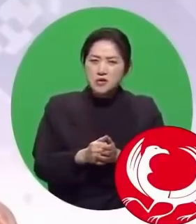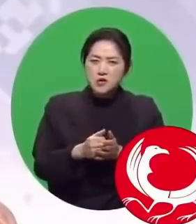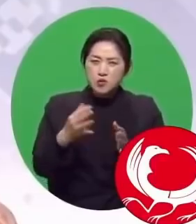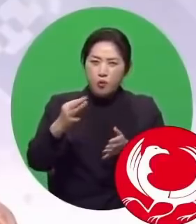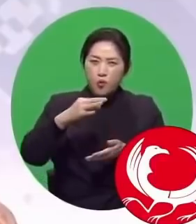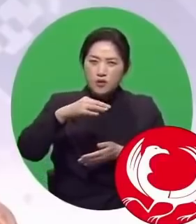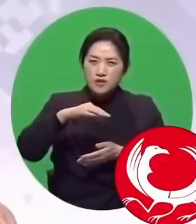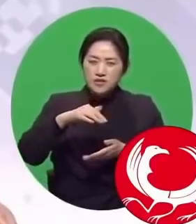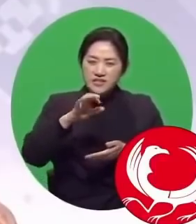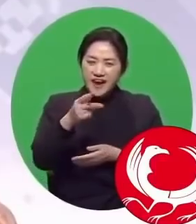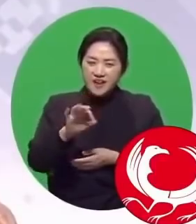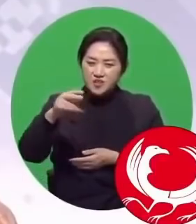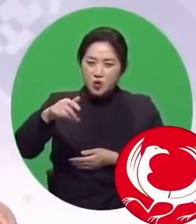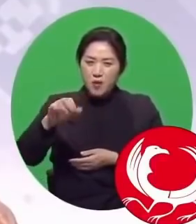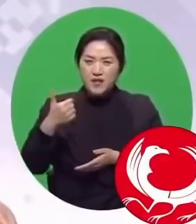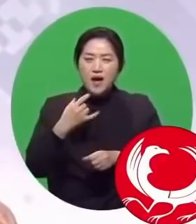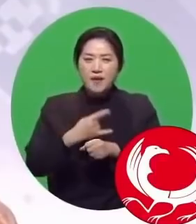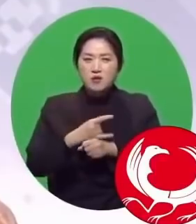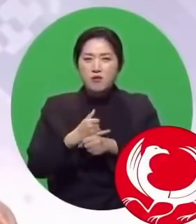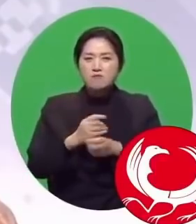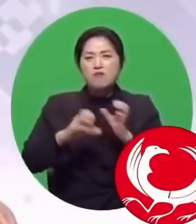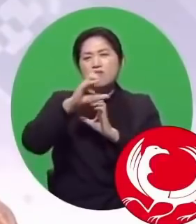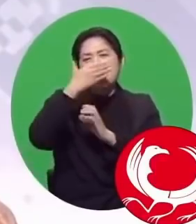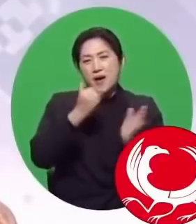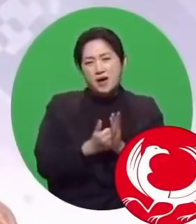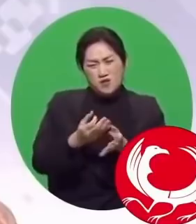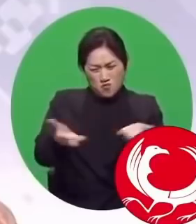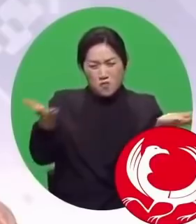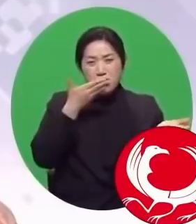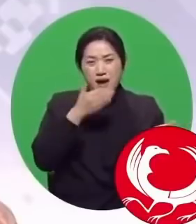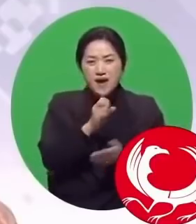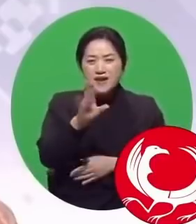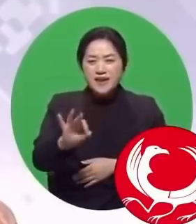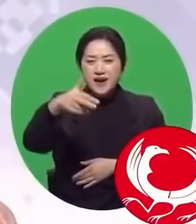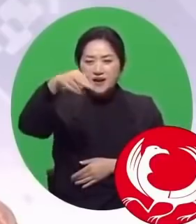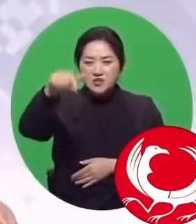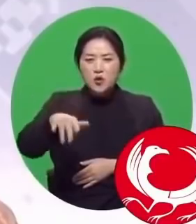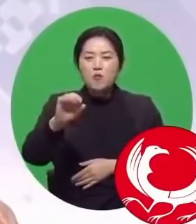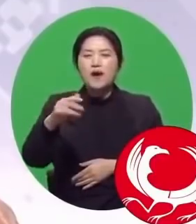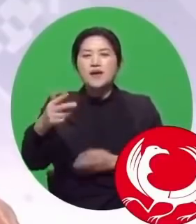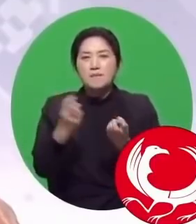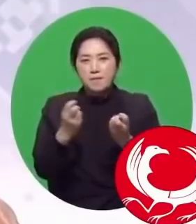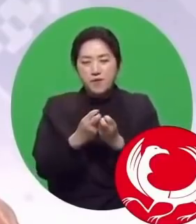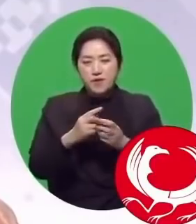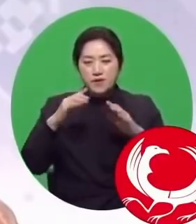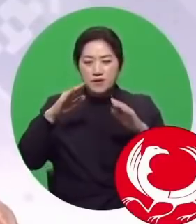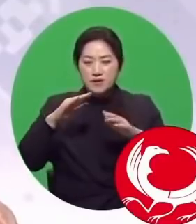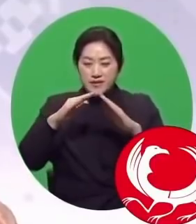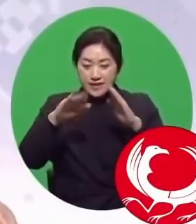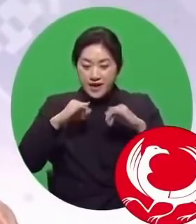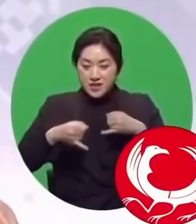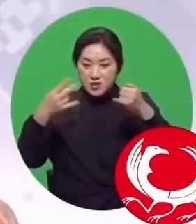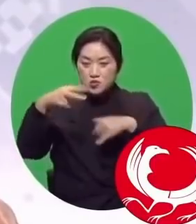완화해서 우리의 파이를 키우면 됩니다. 얼마든지 줄 수가 있어요. 가계부채 2천조 갚으면 연간